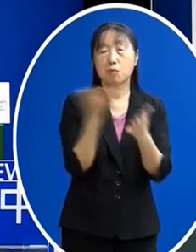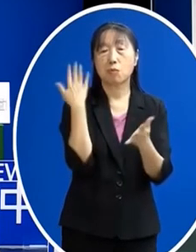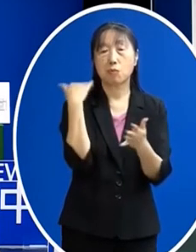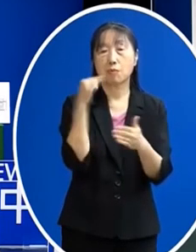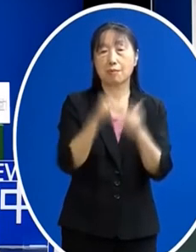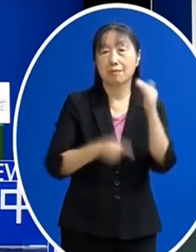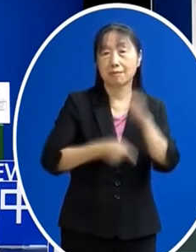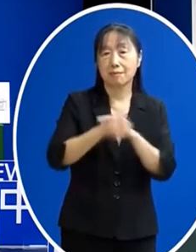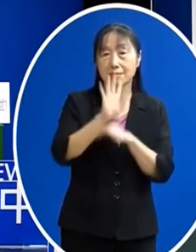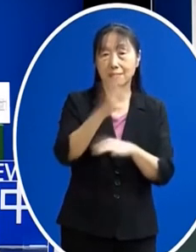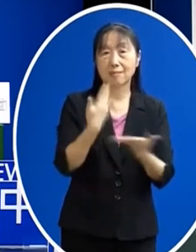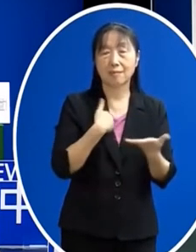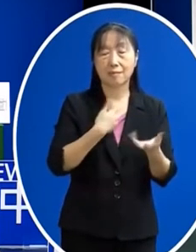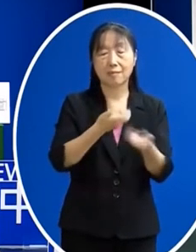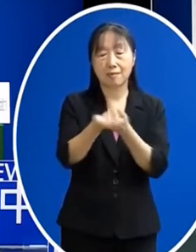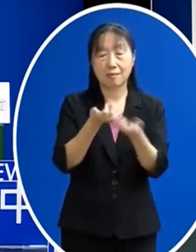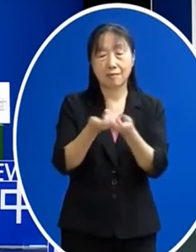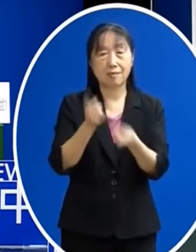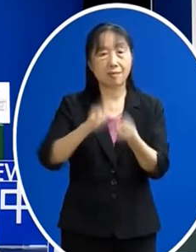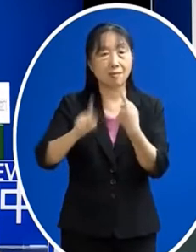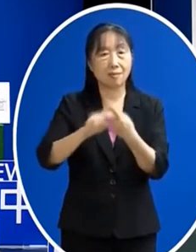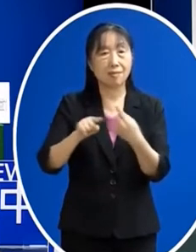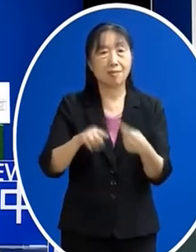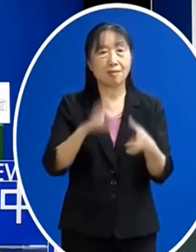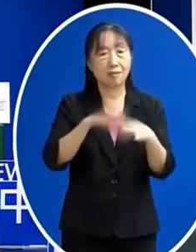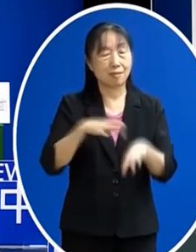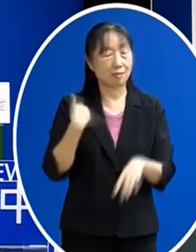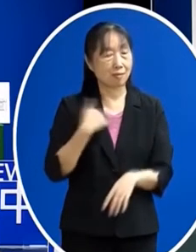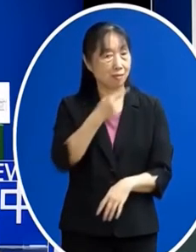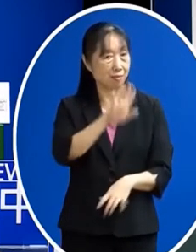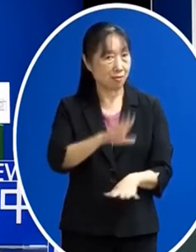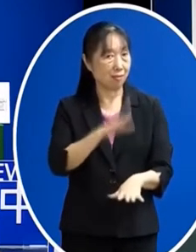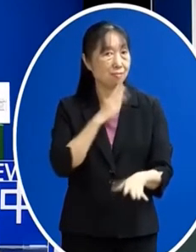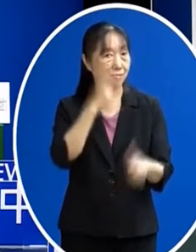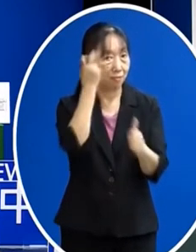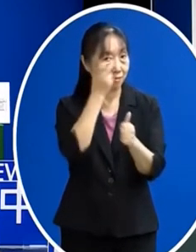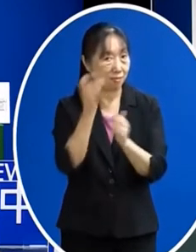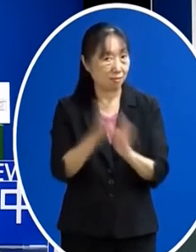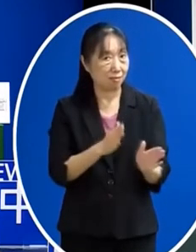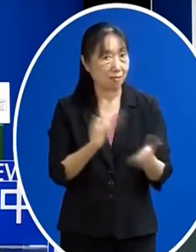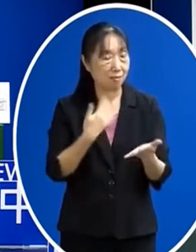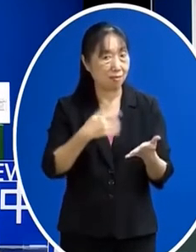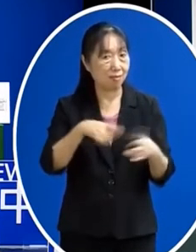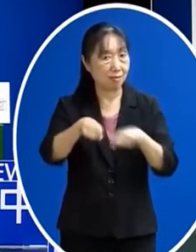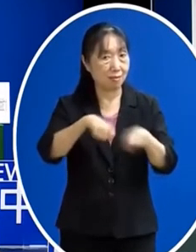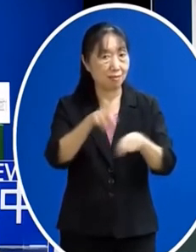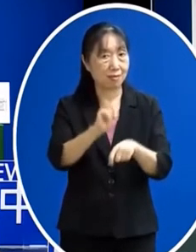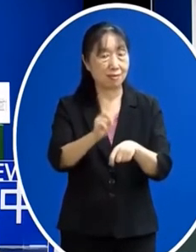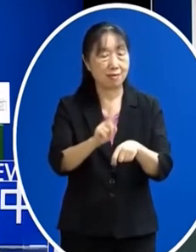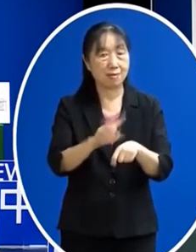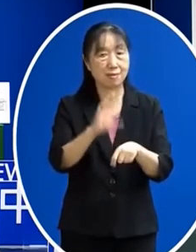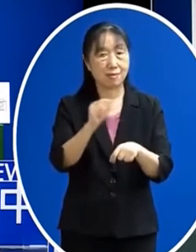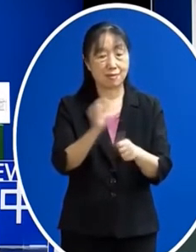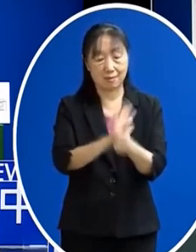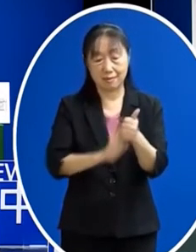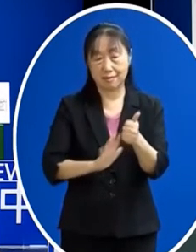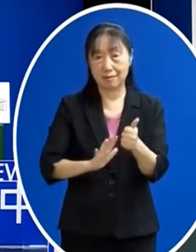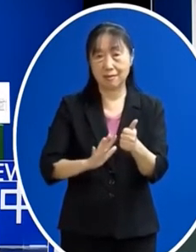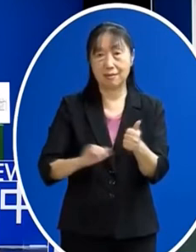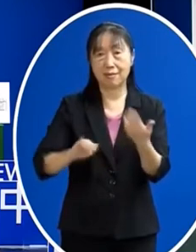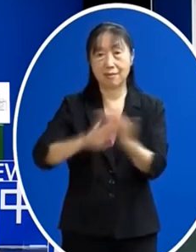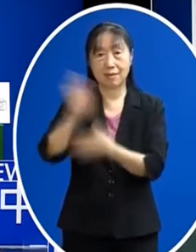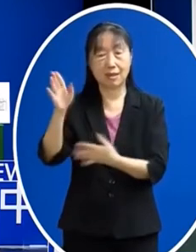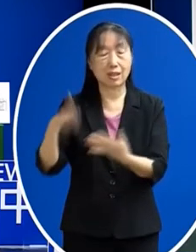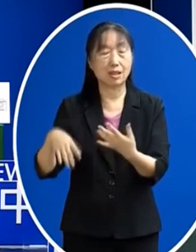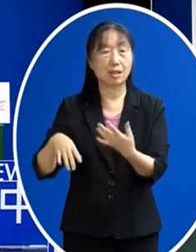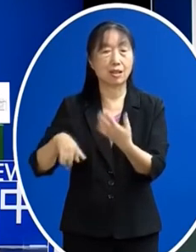内部资源分配的争议，想要请教一下院方现在管理的规划怎么样，那有没有掌握到说现在有没有影响一线的